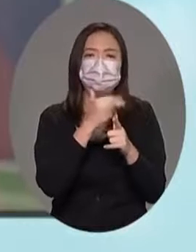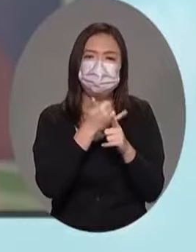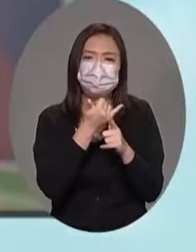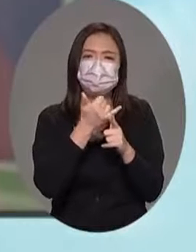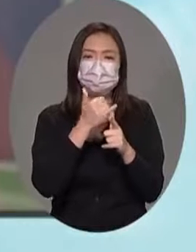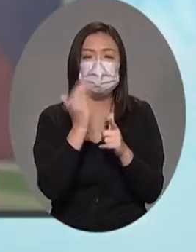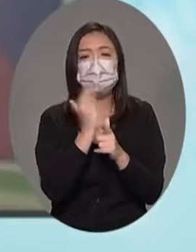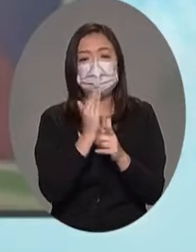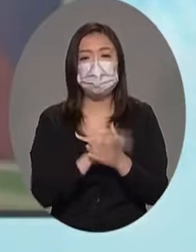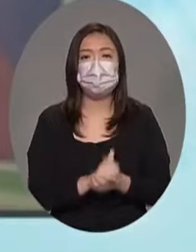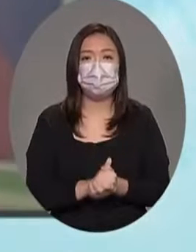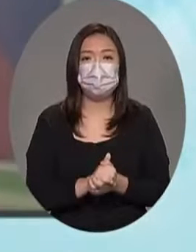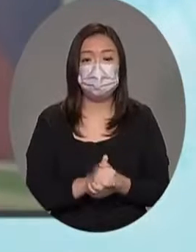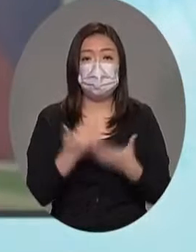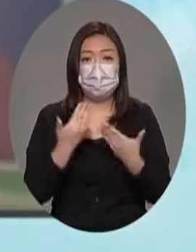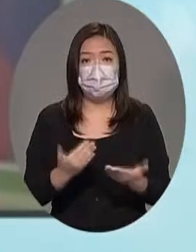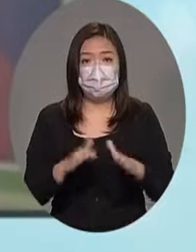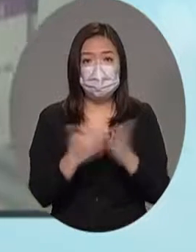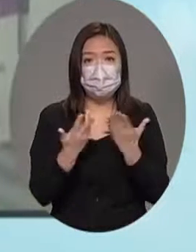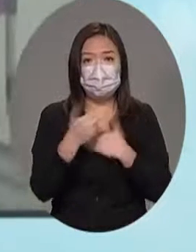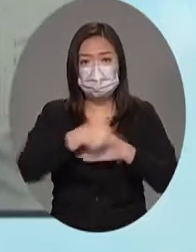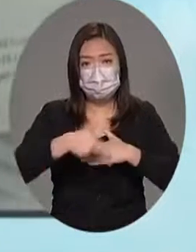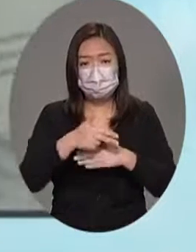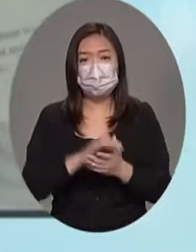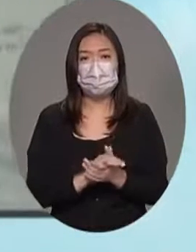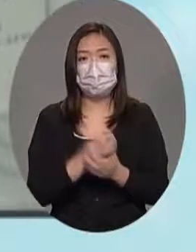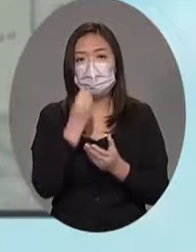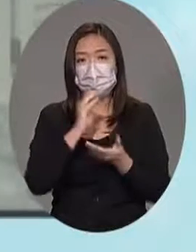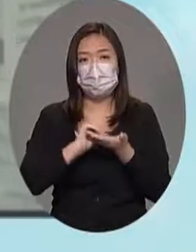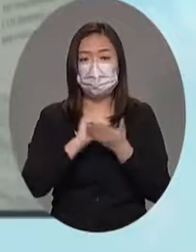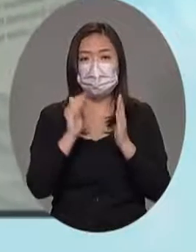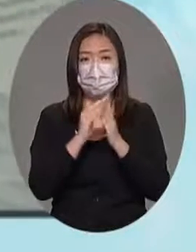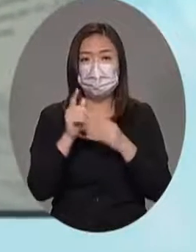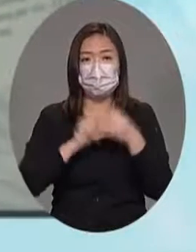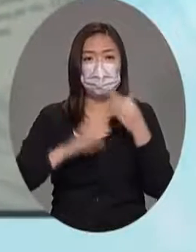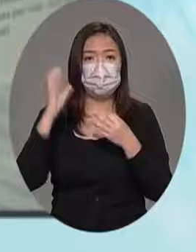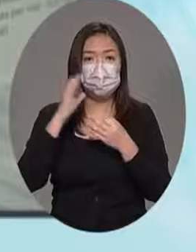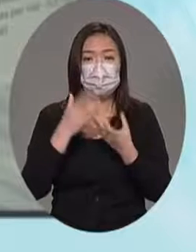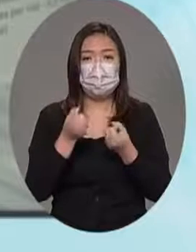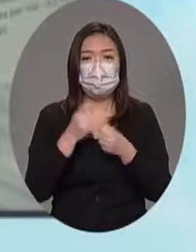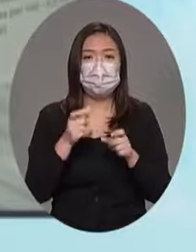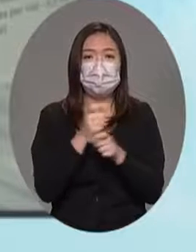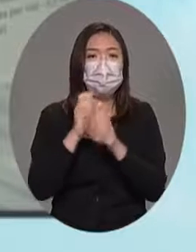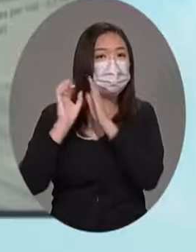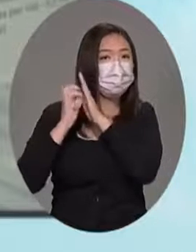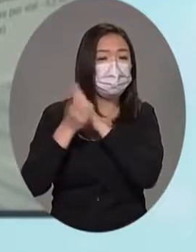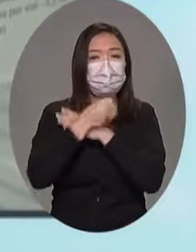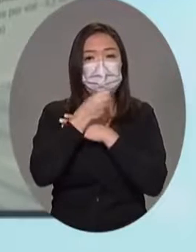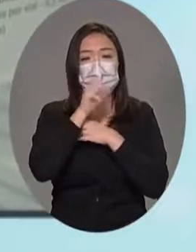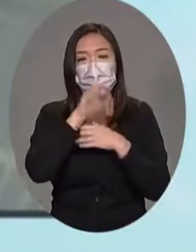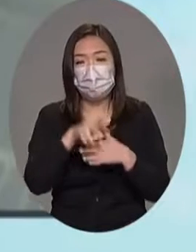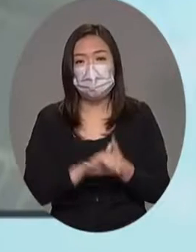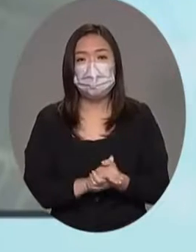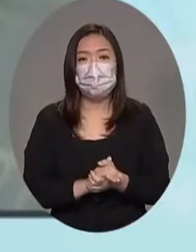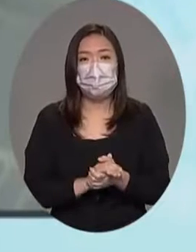頂曬籠啦。咁我哋其實而家就要開始部署。 食物及衛生局局長陳肇始接受商台訪問時就話，政